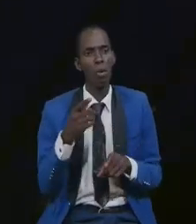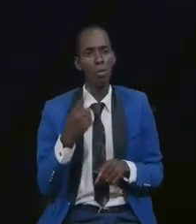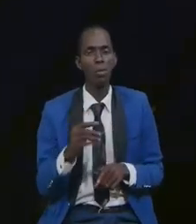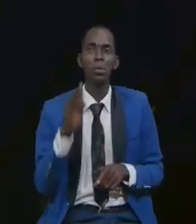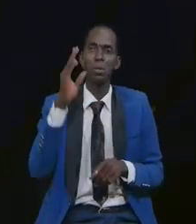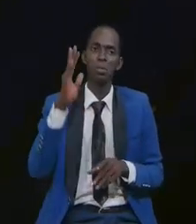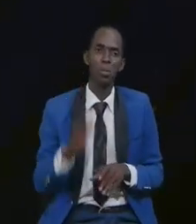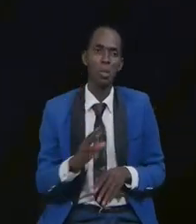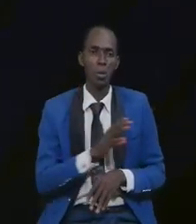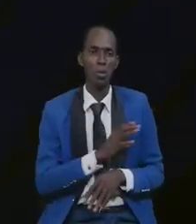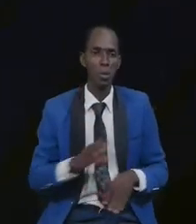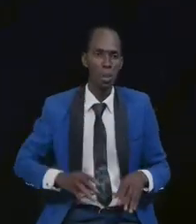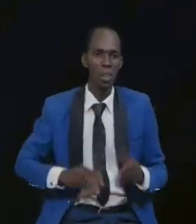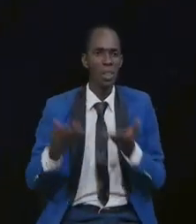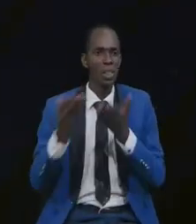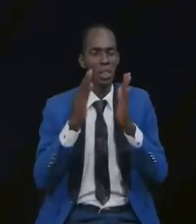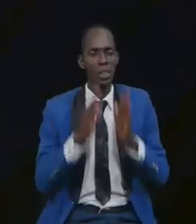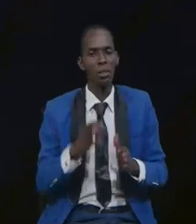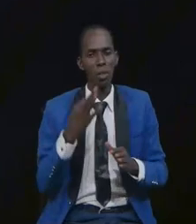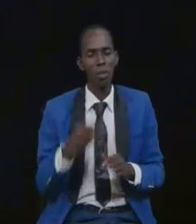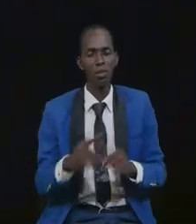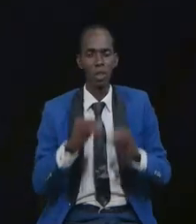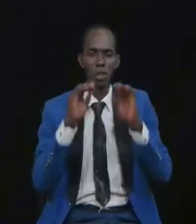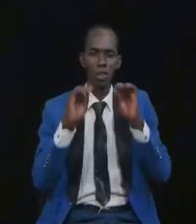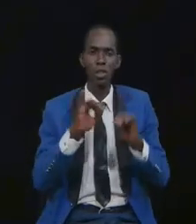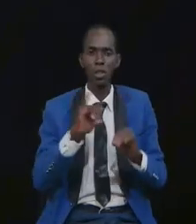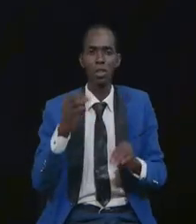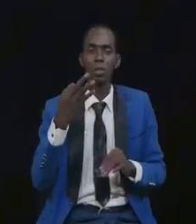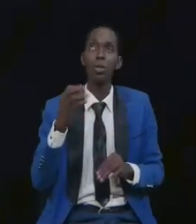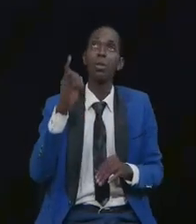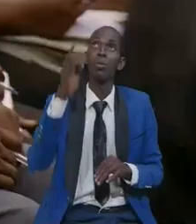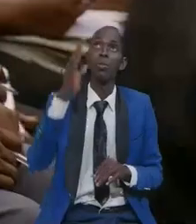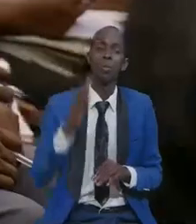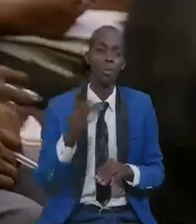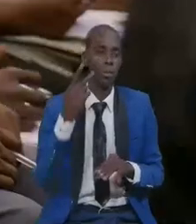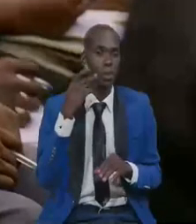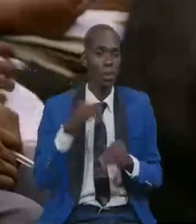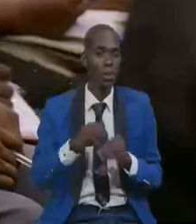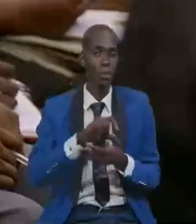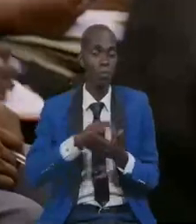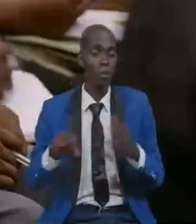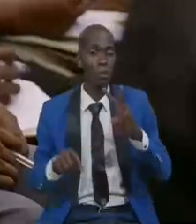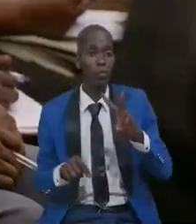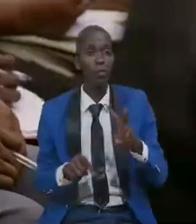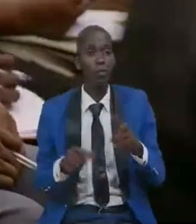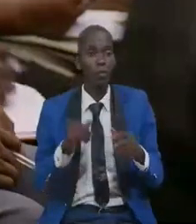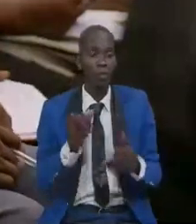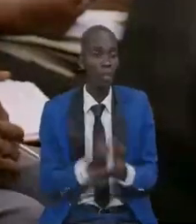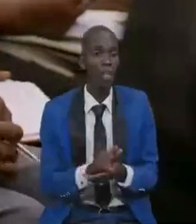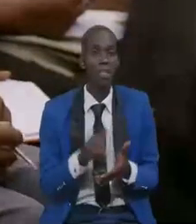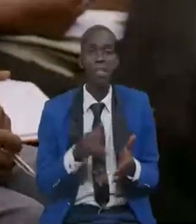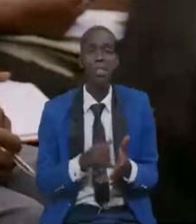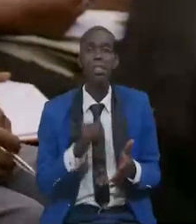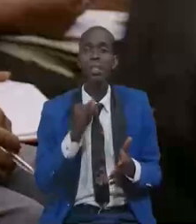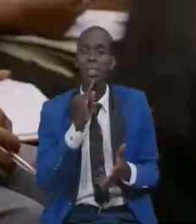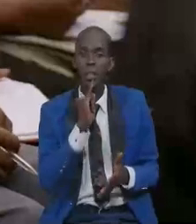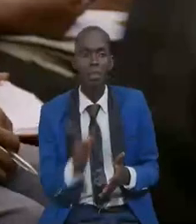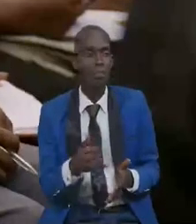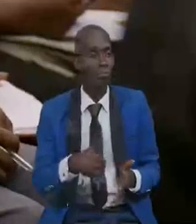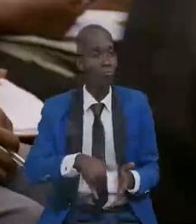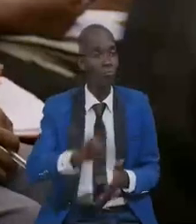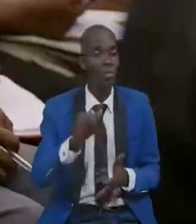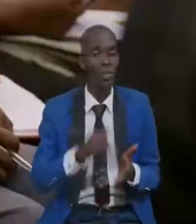des mystères de Dieu, ce qu'on veut de ceux-là, le verset 2, du reste, ce qu'on demande des dispensateurs, c'est